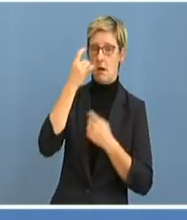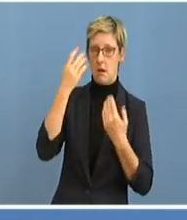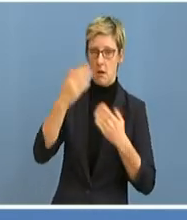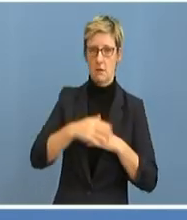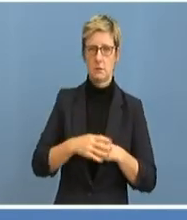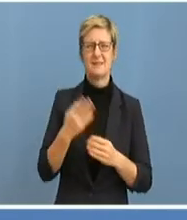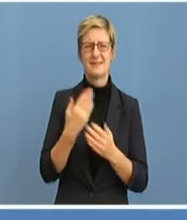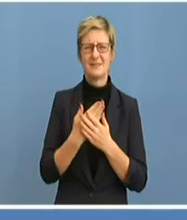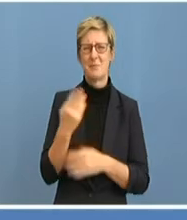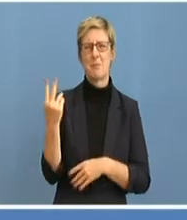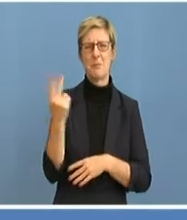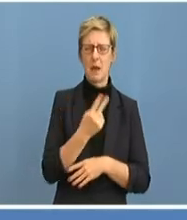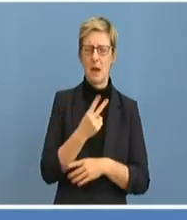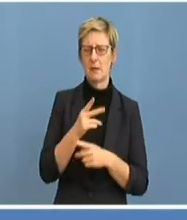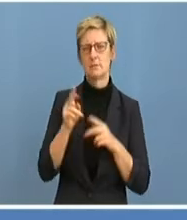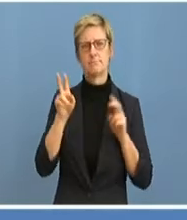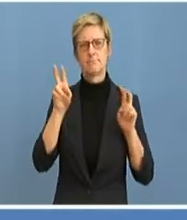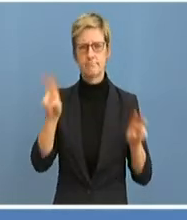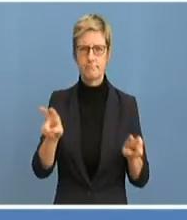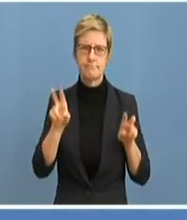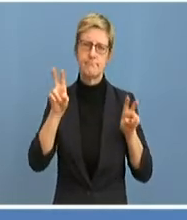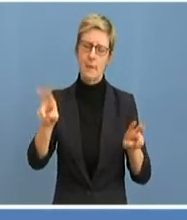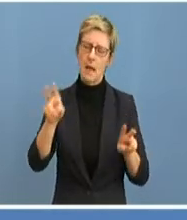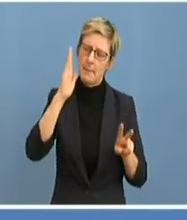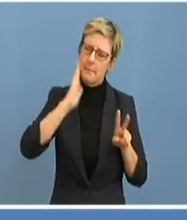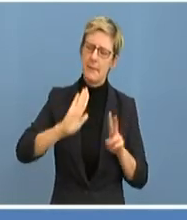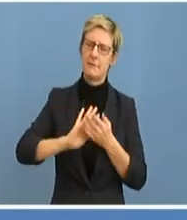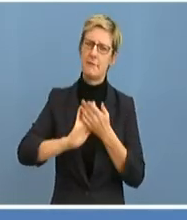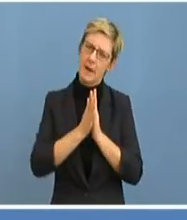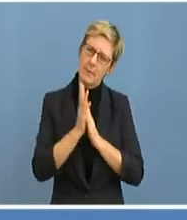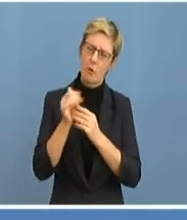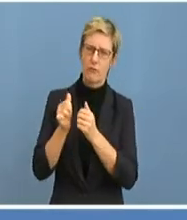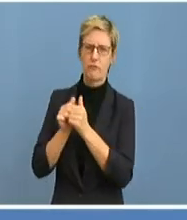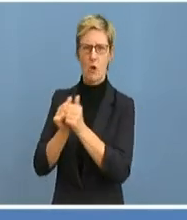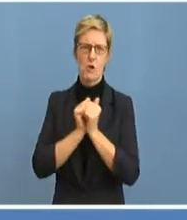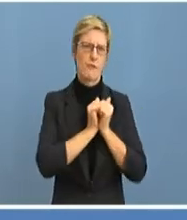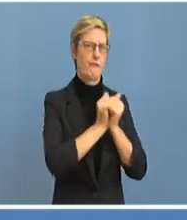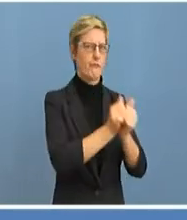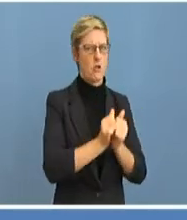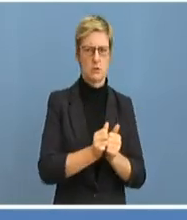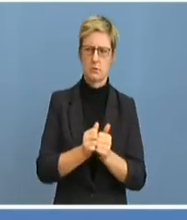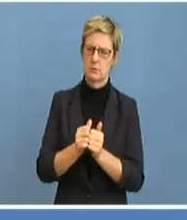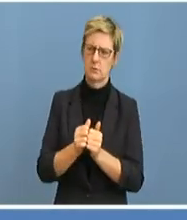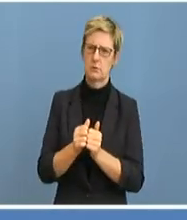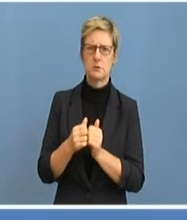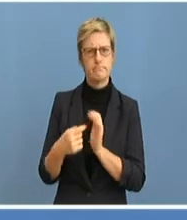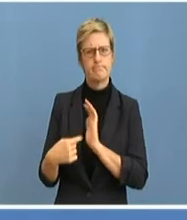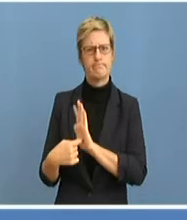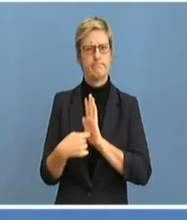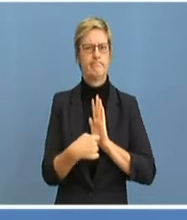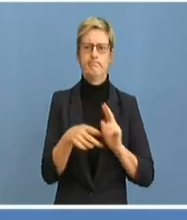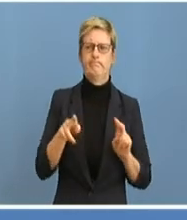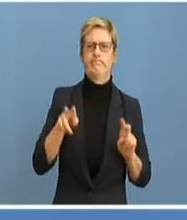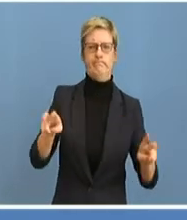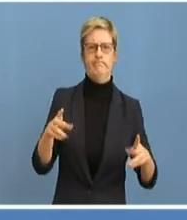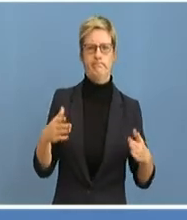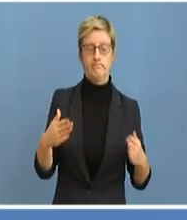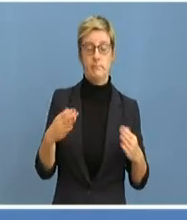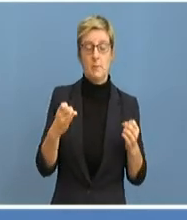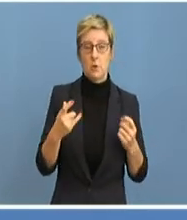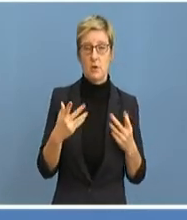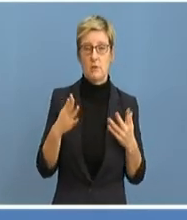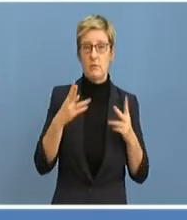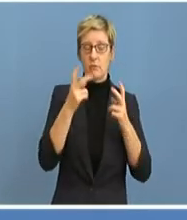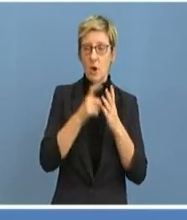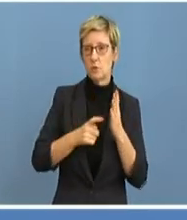auf, jetzt sich an diese Vereinbarung zu halten und damit die Voraussetzung zu schaffen, dass man